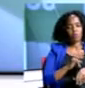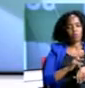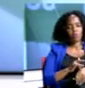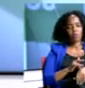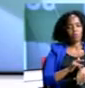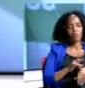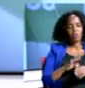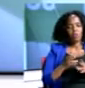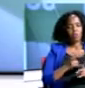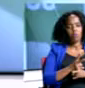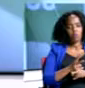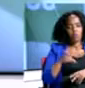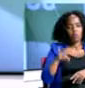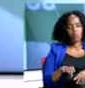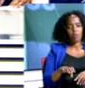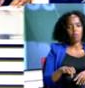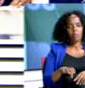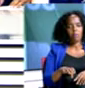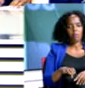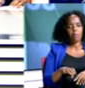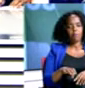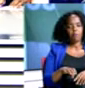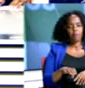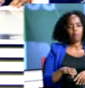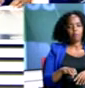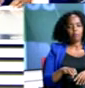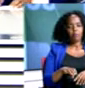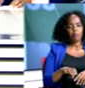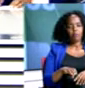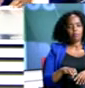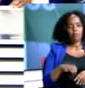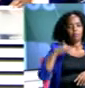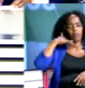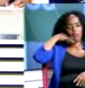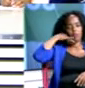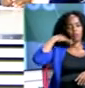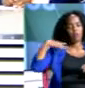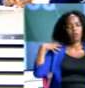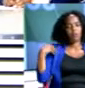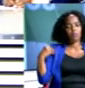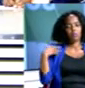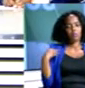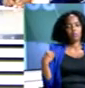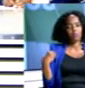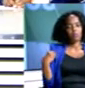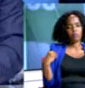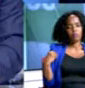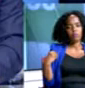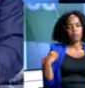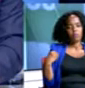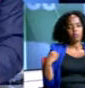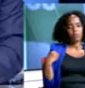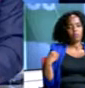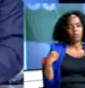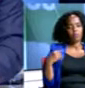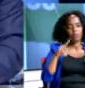ni dan damai. Alto ketiruna, hello, hello. Hello. Akam jirtu fayya jirtu? Fayya da naga.